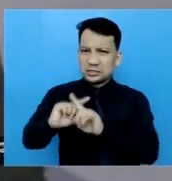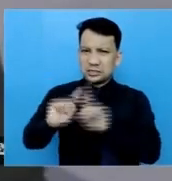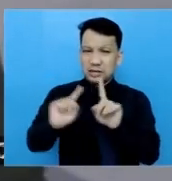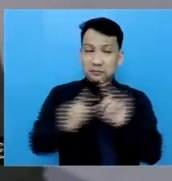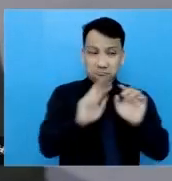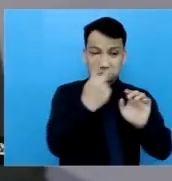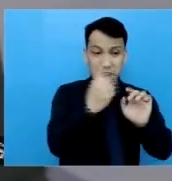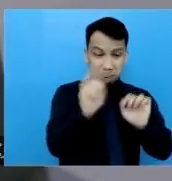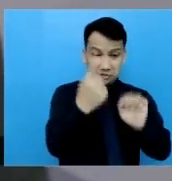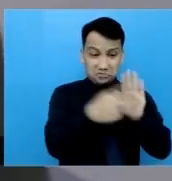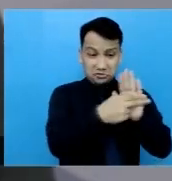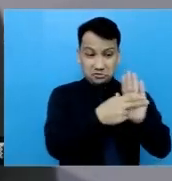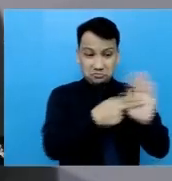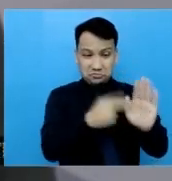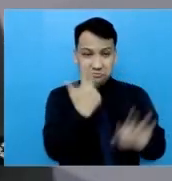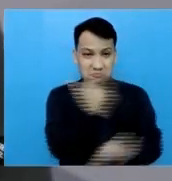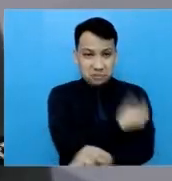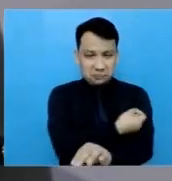anong mangyayari sa